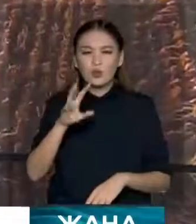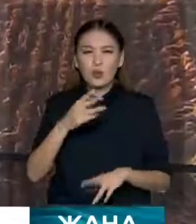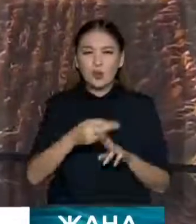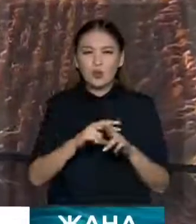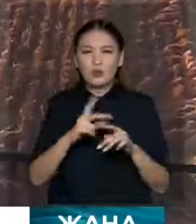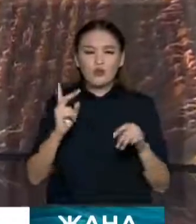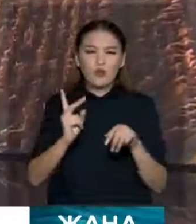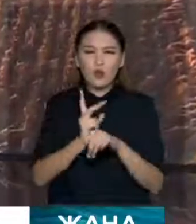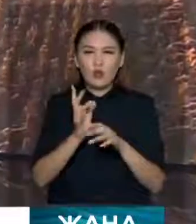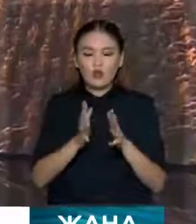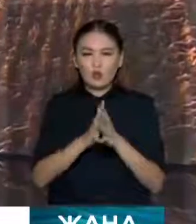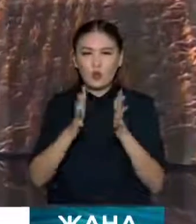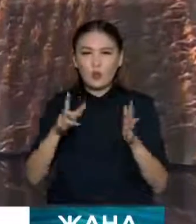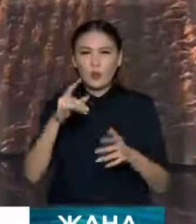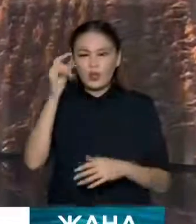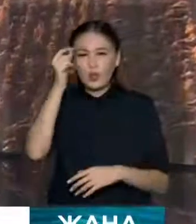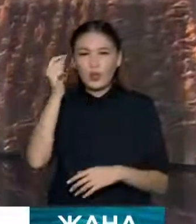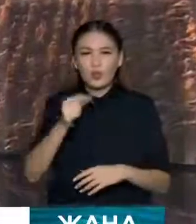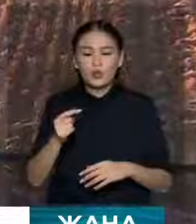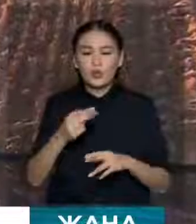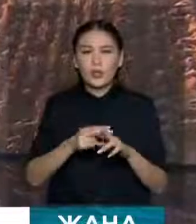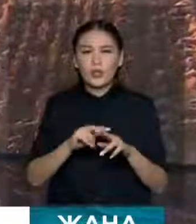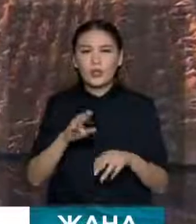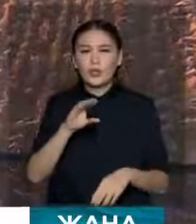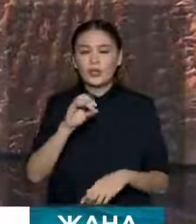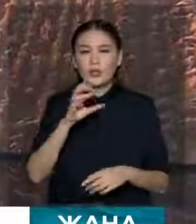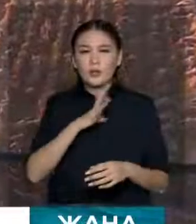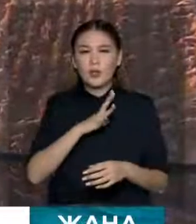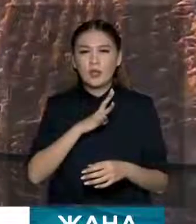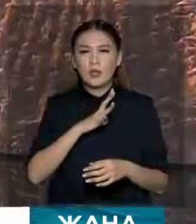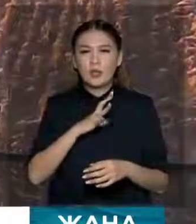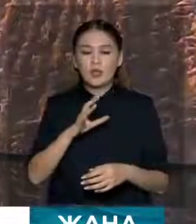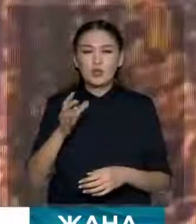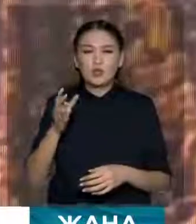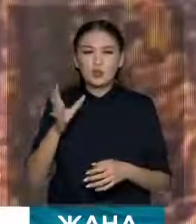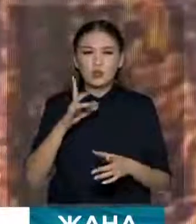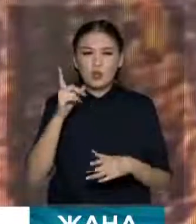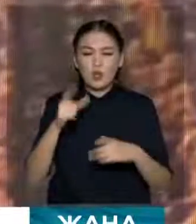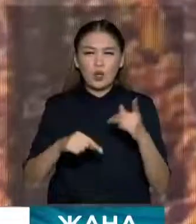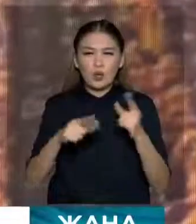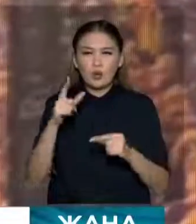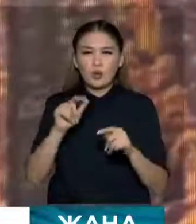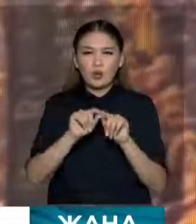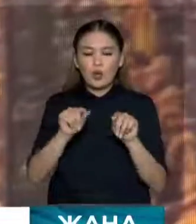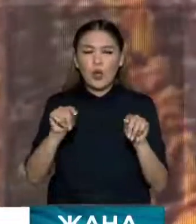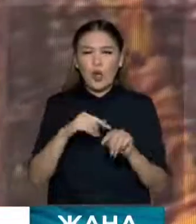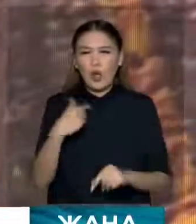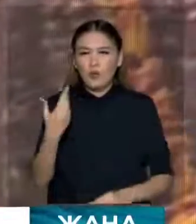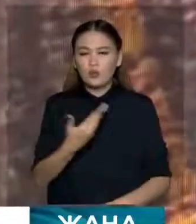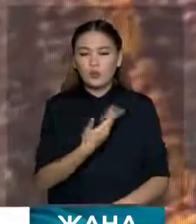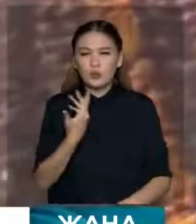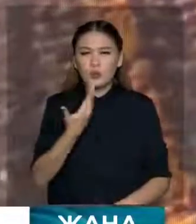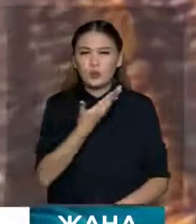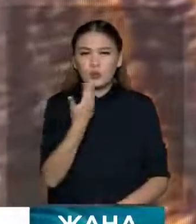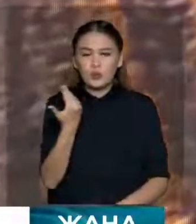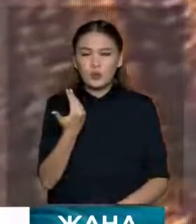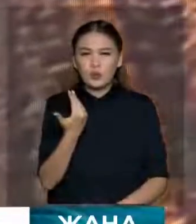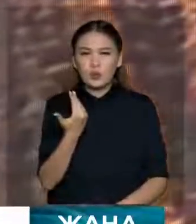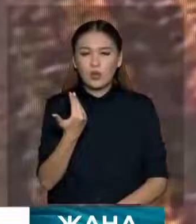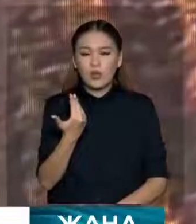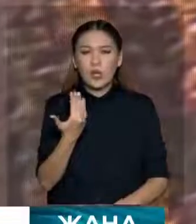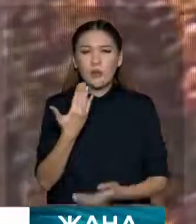төмен. Беларусия бүкіл ТМД мемлекеттерін сүтпен қамтамасыз етіп отыр, біз өзіміз де қамтамасыз етілмейміз. Үшінші